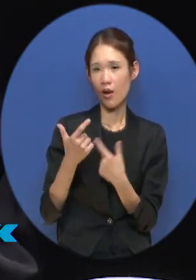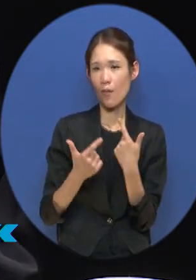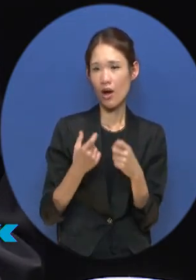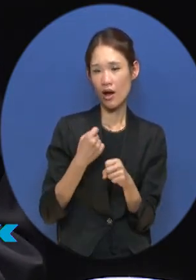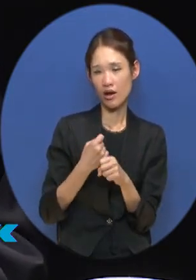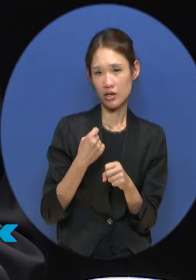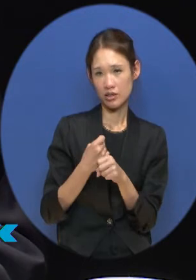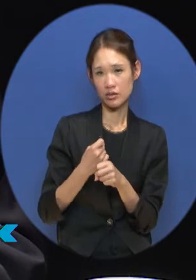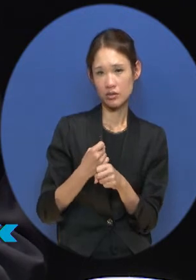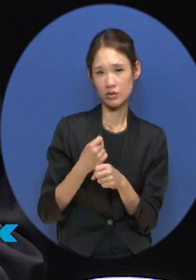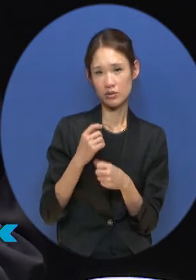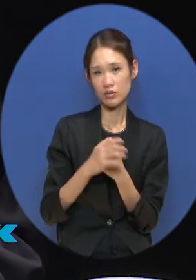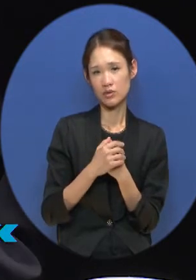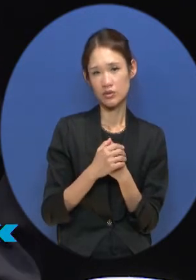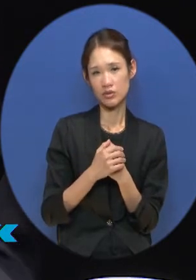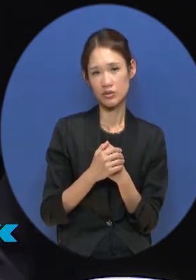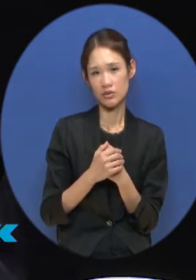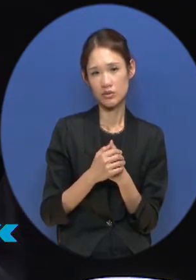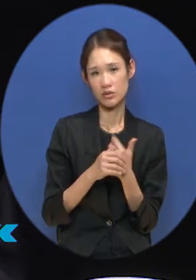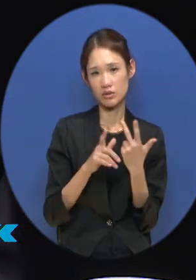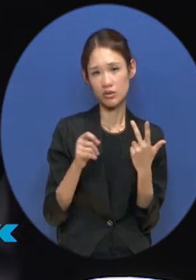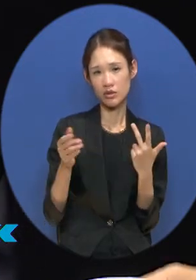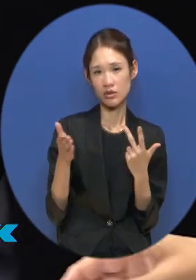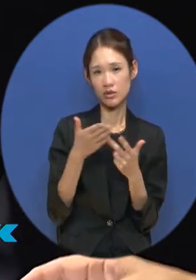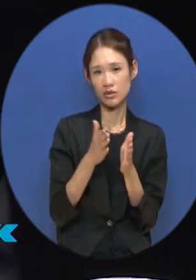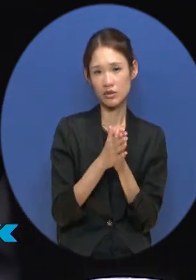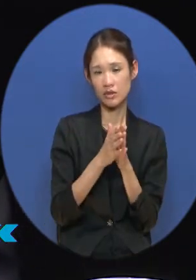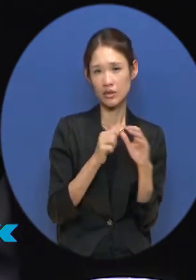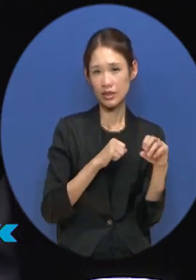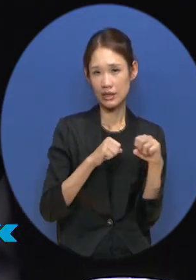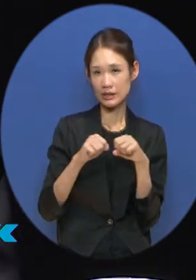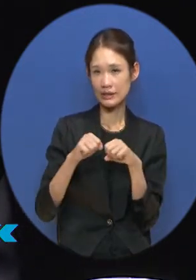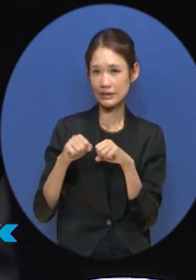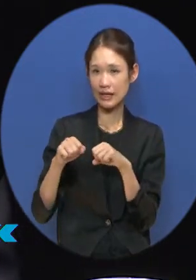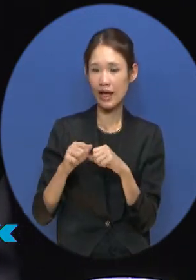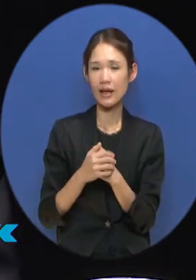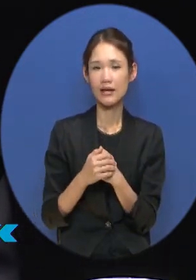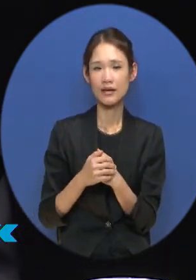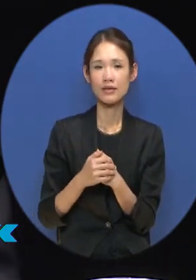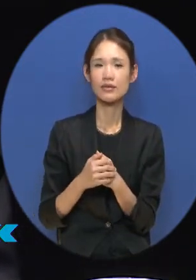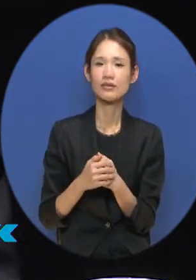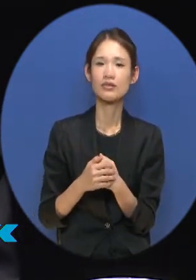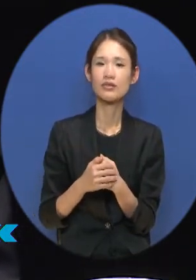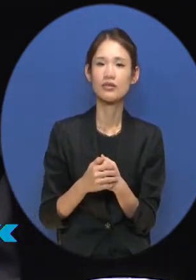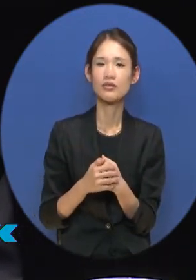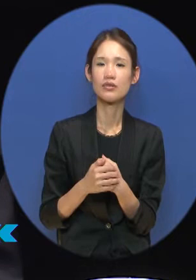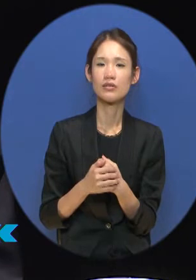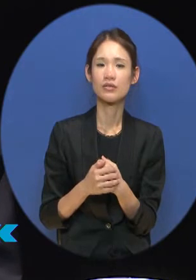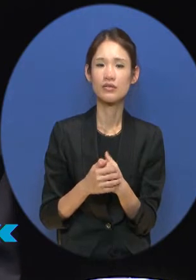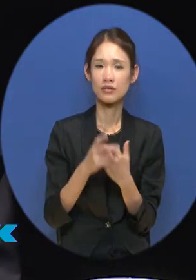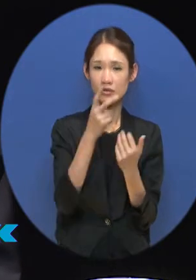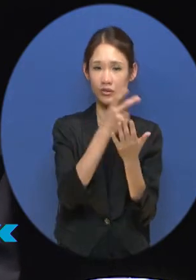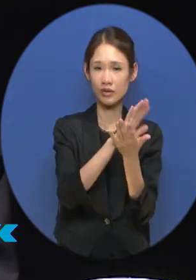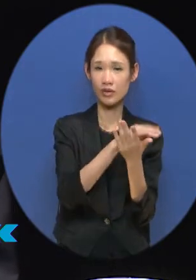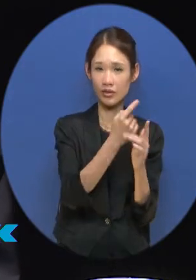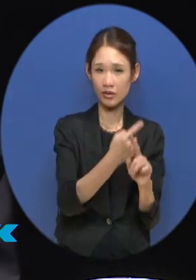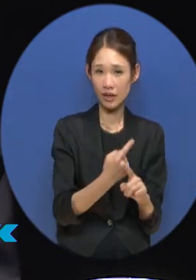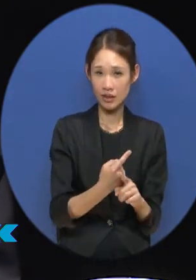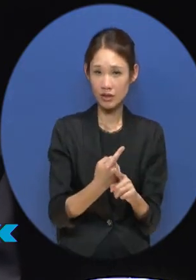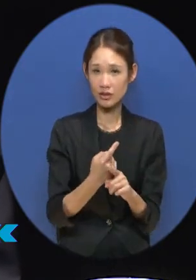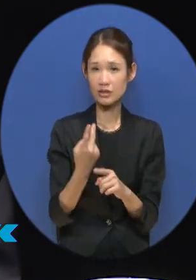하향 조정이 돼서 지금 7월 1일부터 이렇게 시행이 되는 걸로 알고 있습니다. 법 개정은